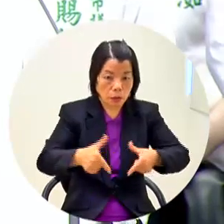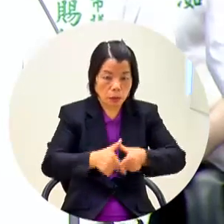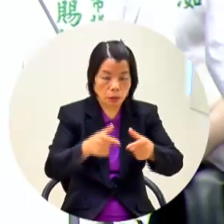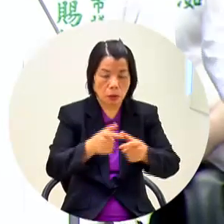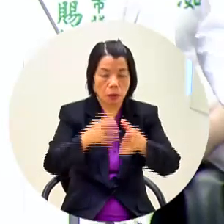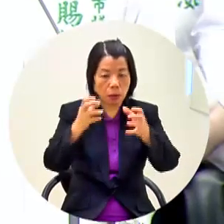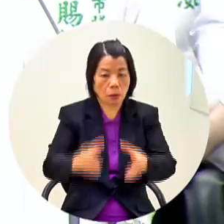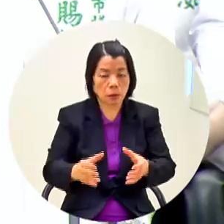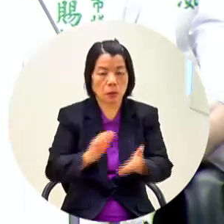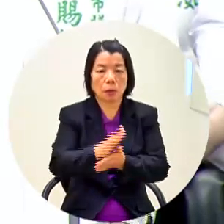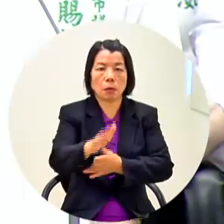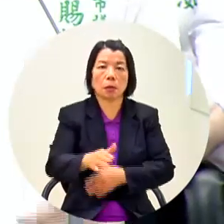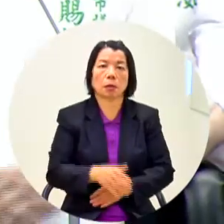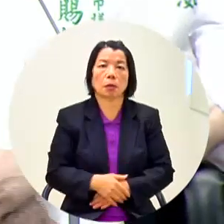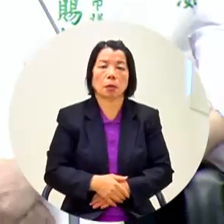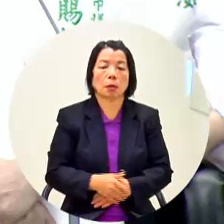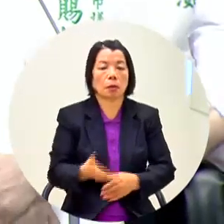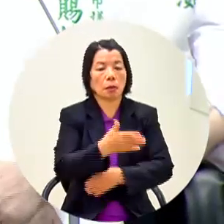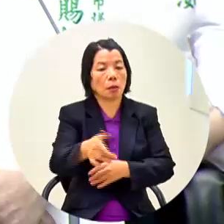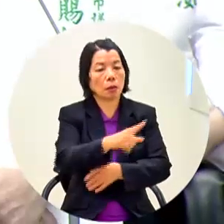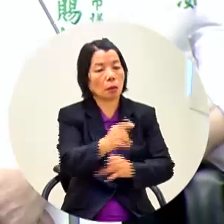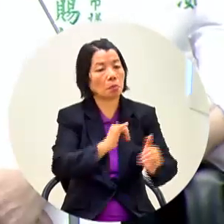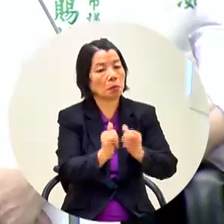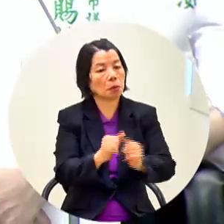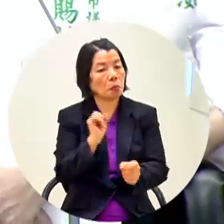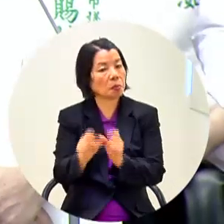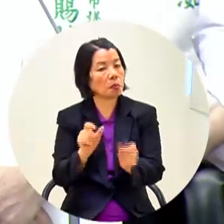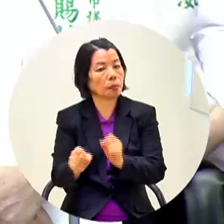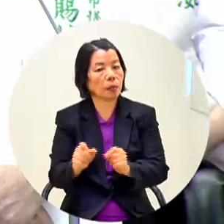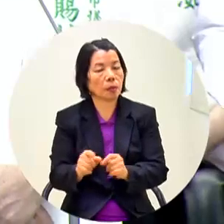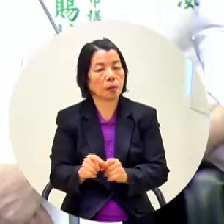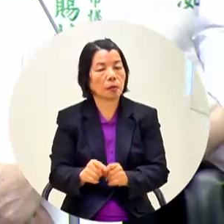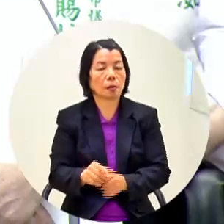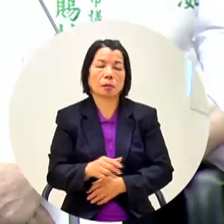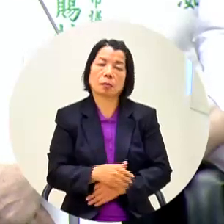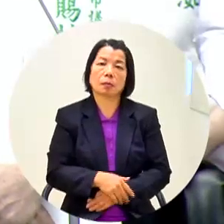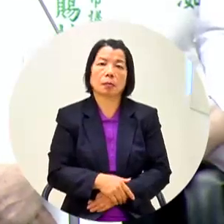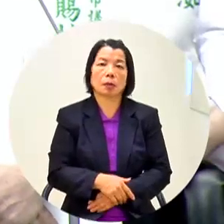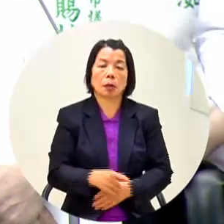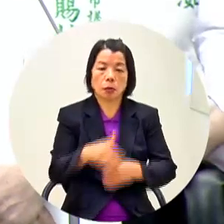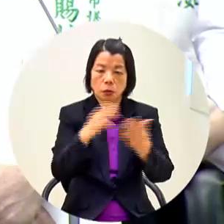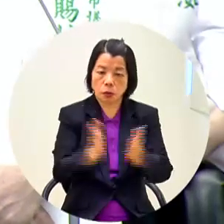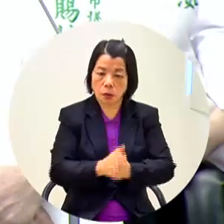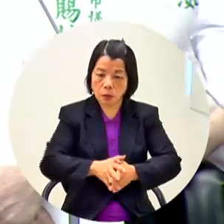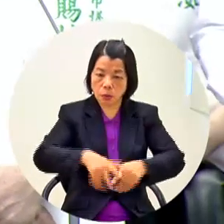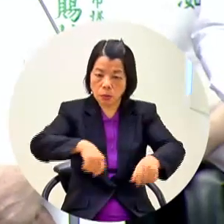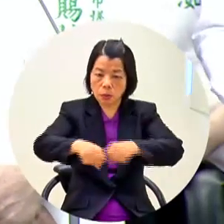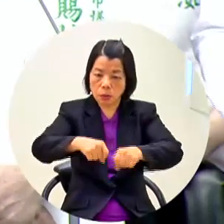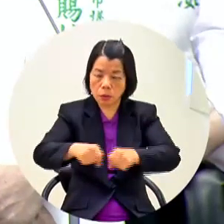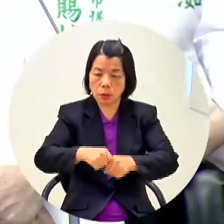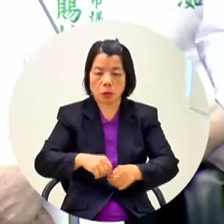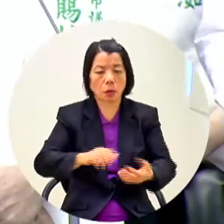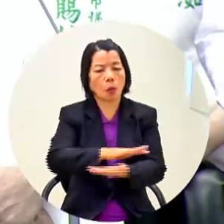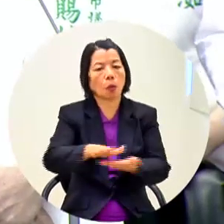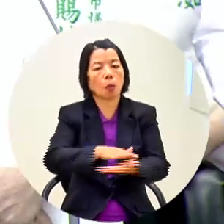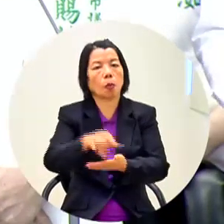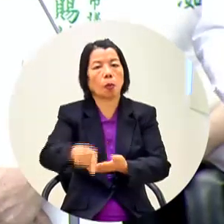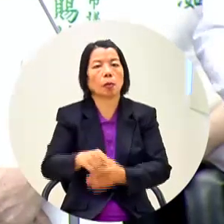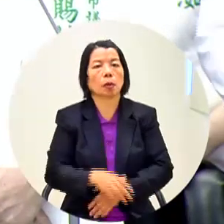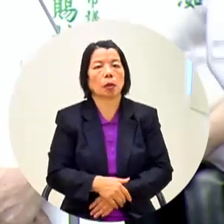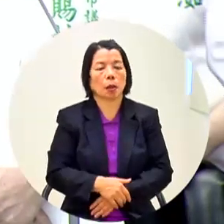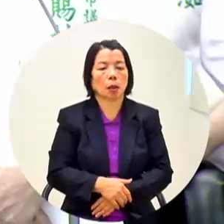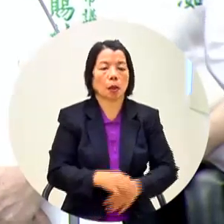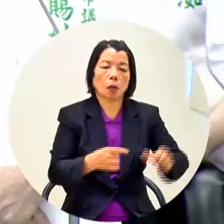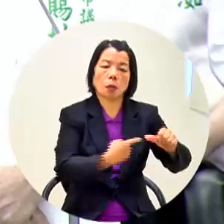后要怎么样大家出来消费，你的这个整个策略是错乱的嘛。在五一连假的时